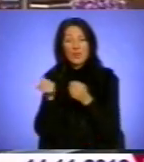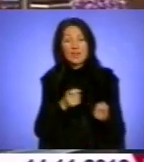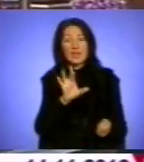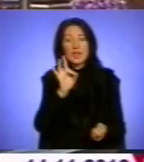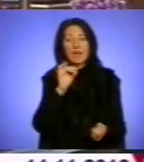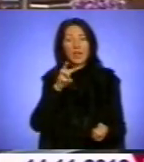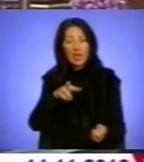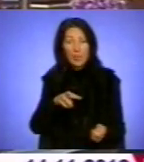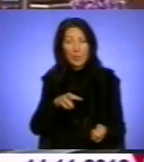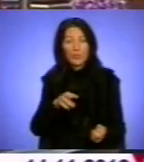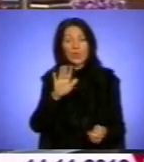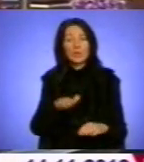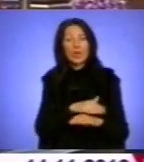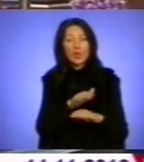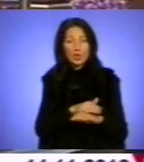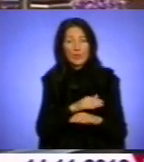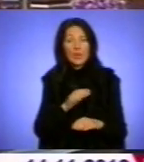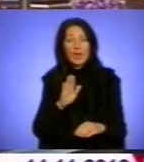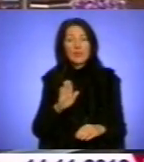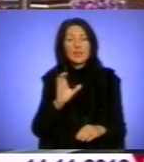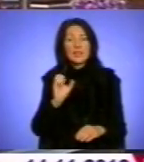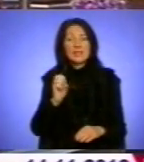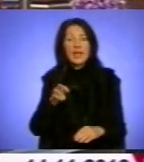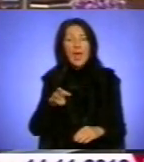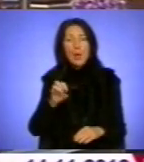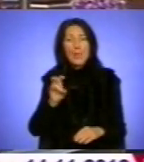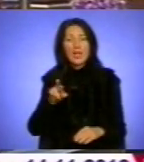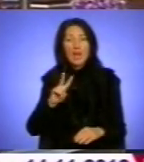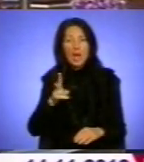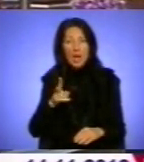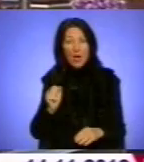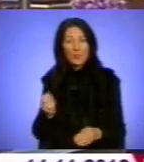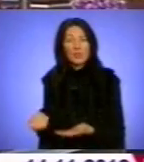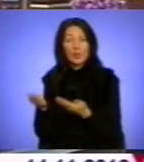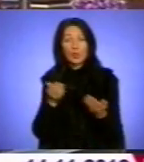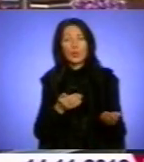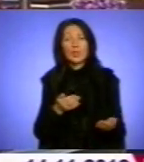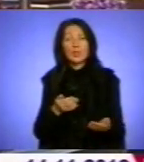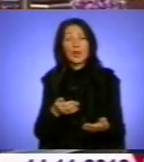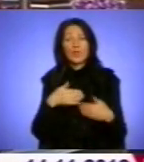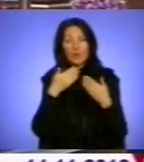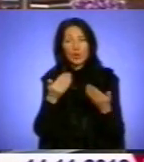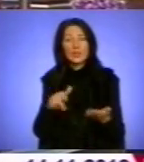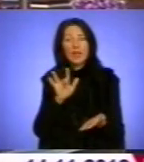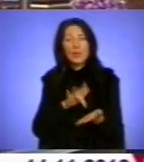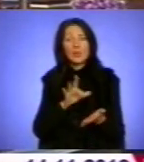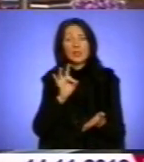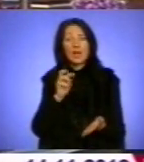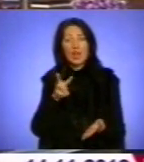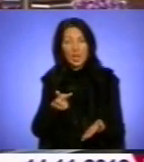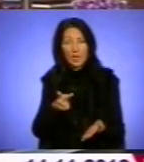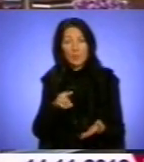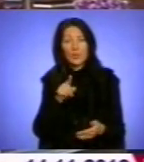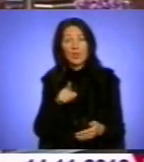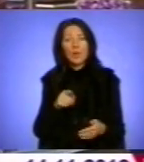митрополита Василія Сім'яка ми звернулися до міста Риму, до уфічо такий літургіку спеціальний, отже